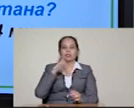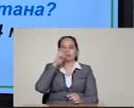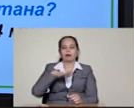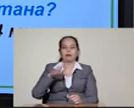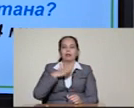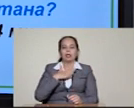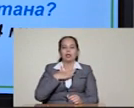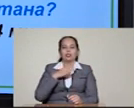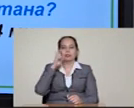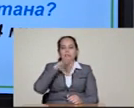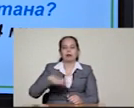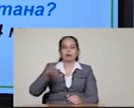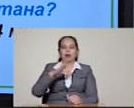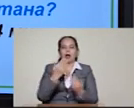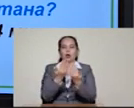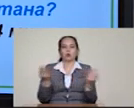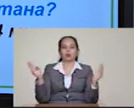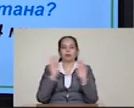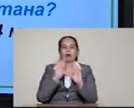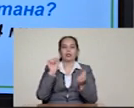страна окружена сушей.